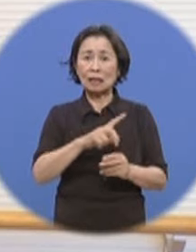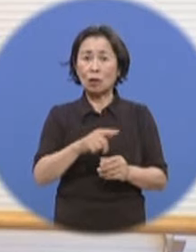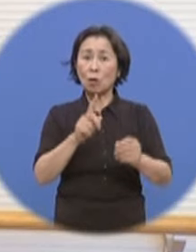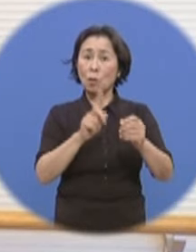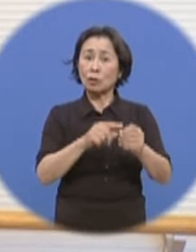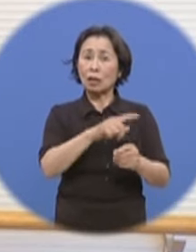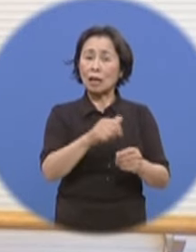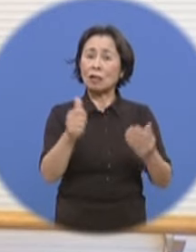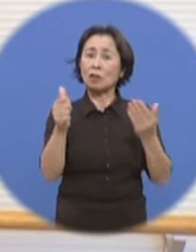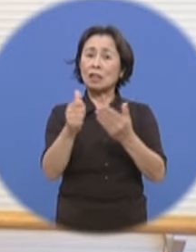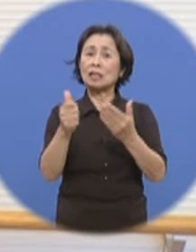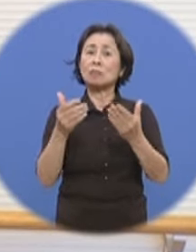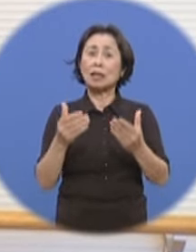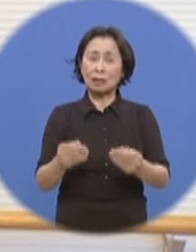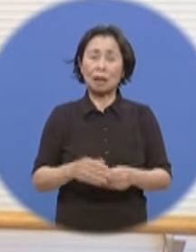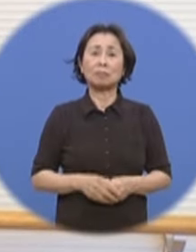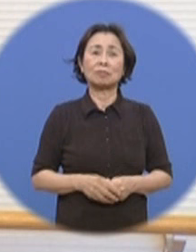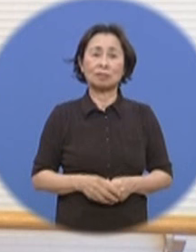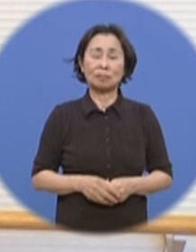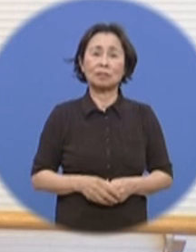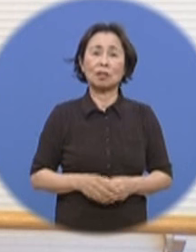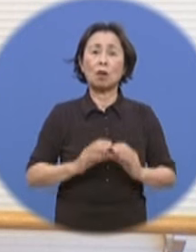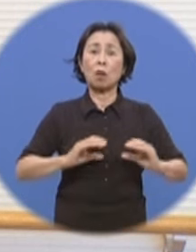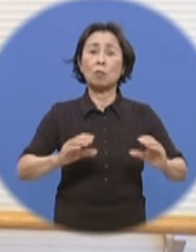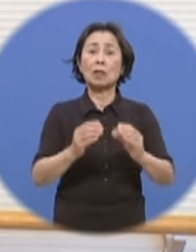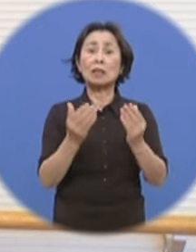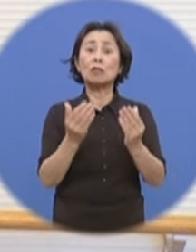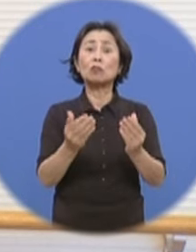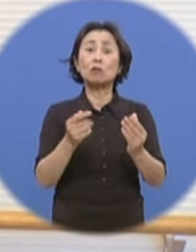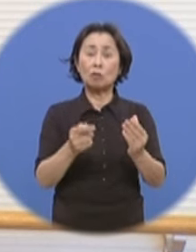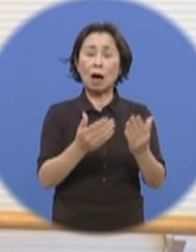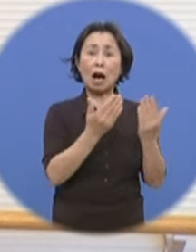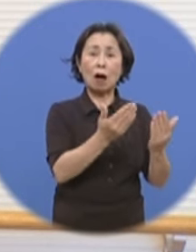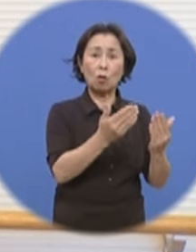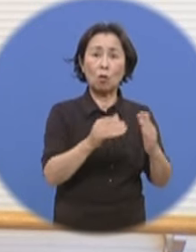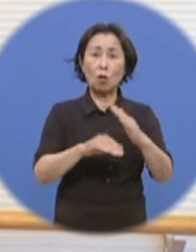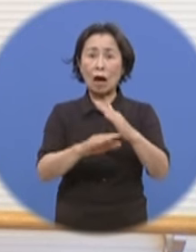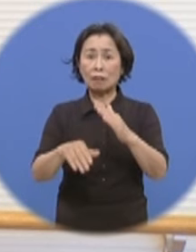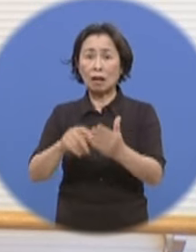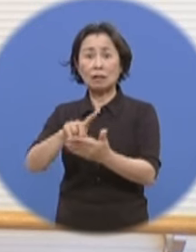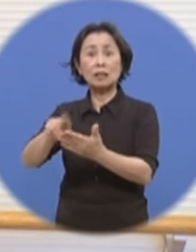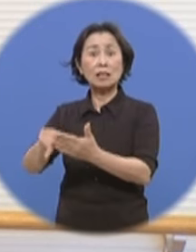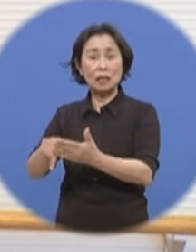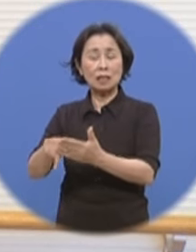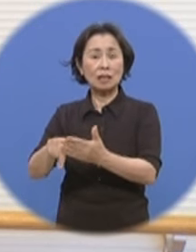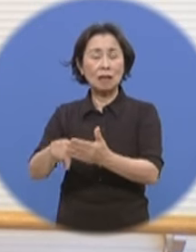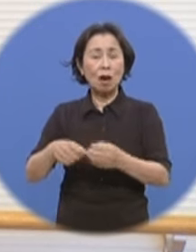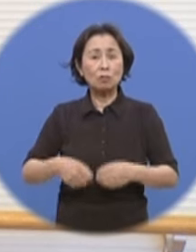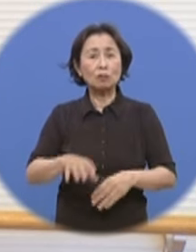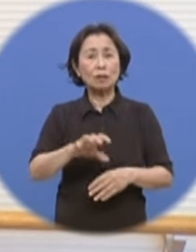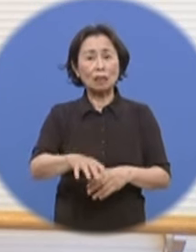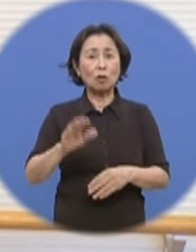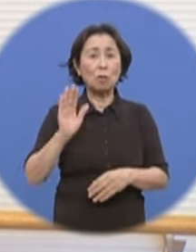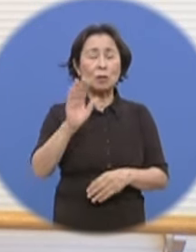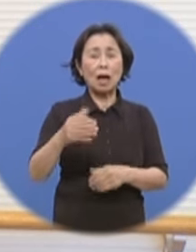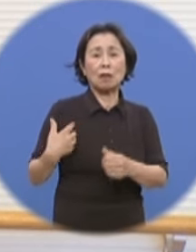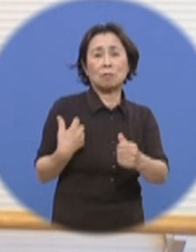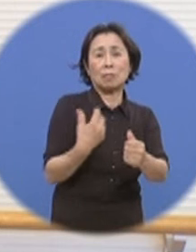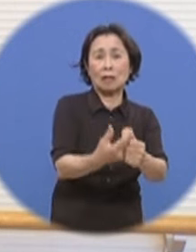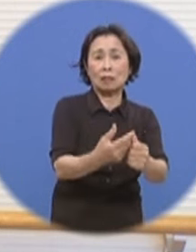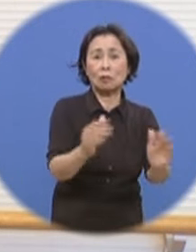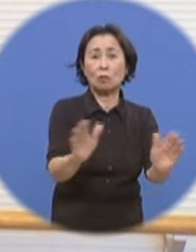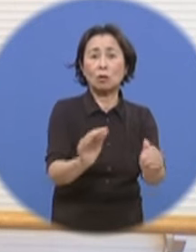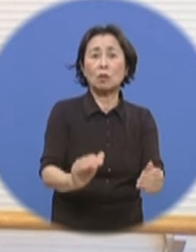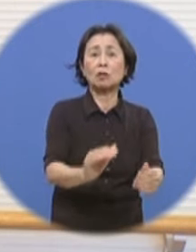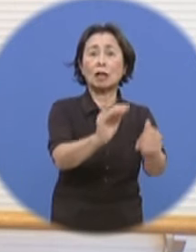た木国コミュニティスクールは学校家庭地域が故郷の未来を託せ子供を育てると